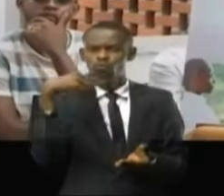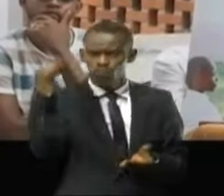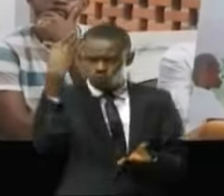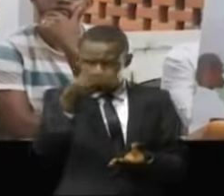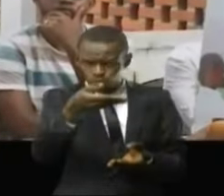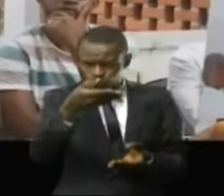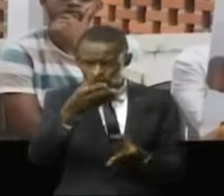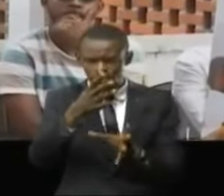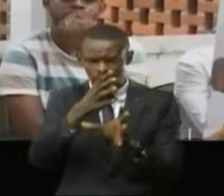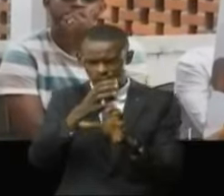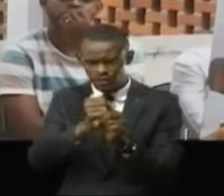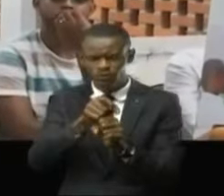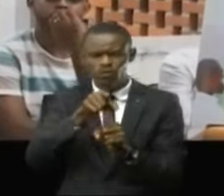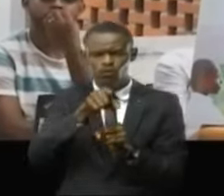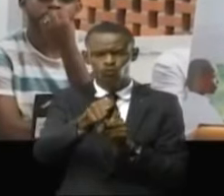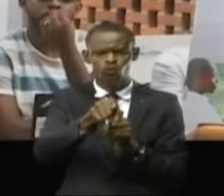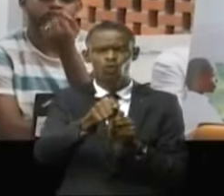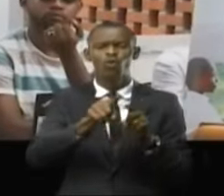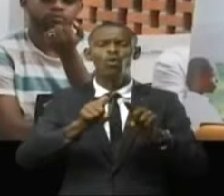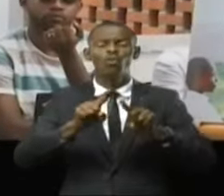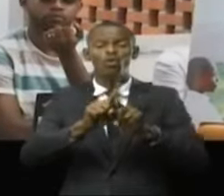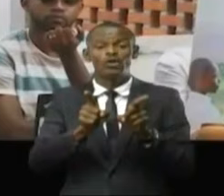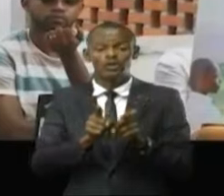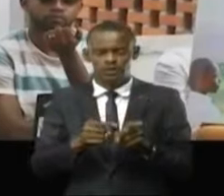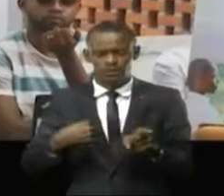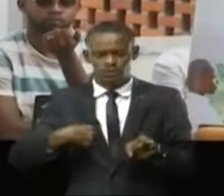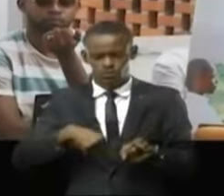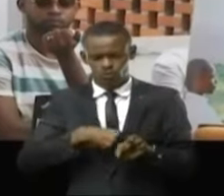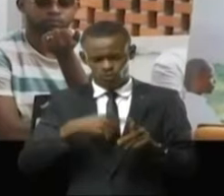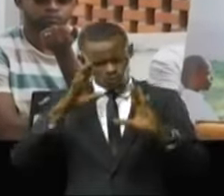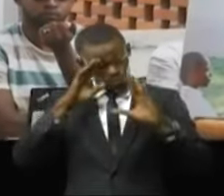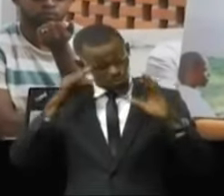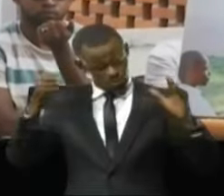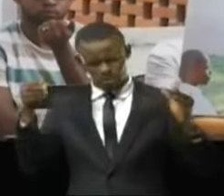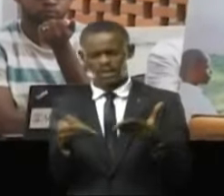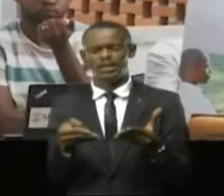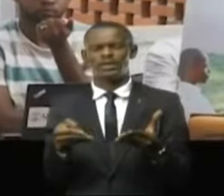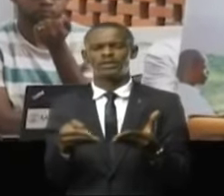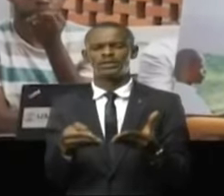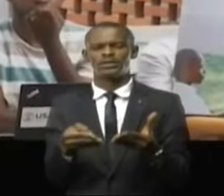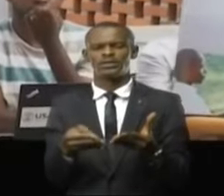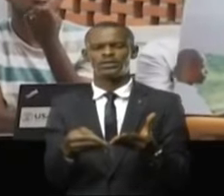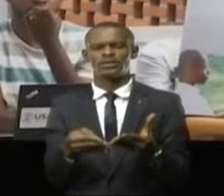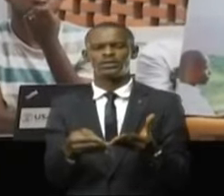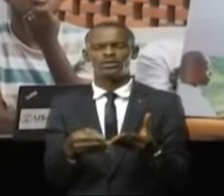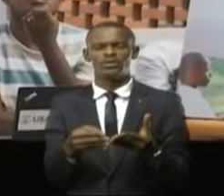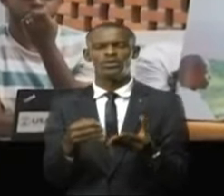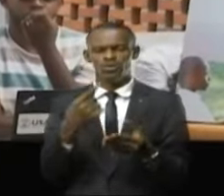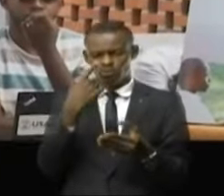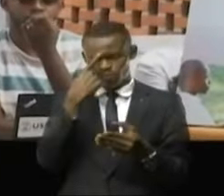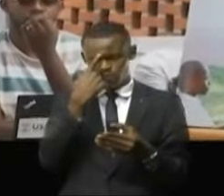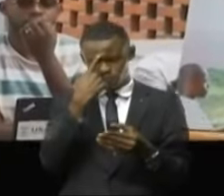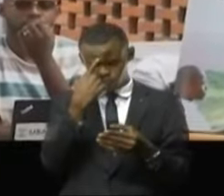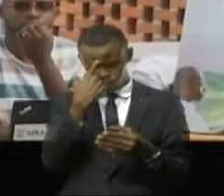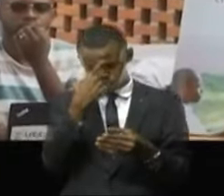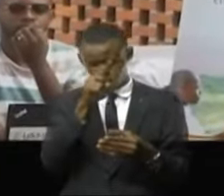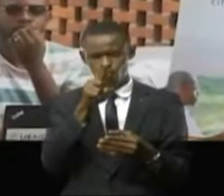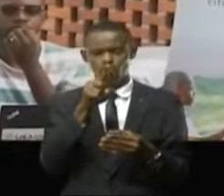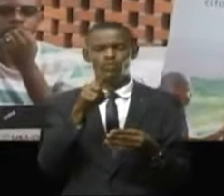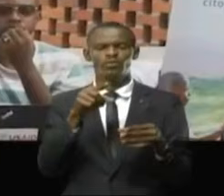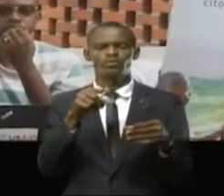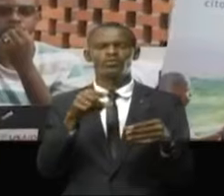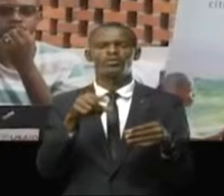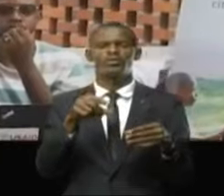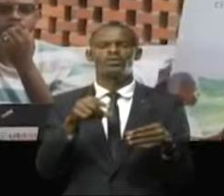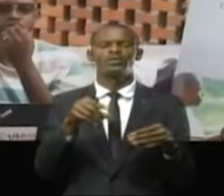sommes engagés pour la manifestation de la vérité, ou tout au moins pour nous assurer que la mémoire